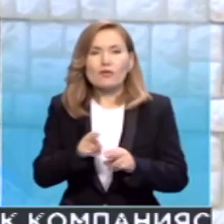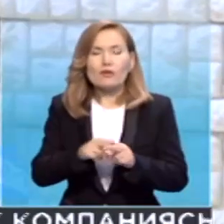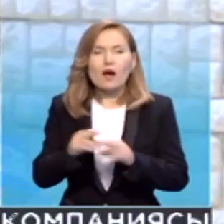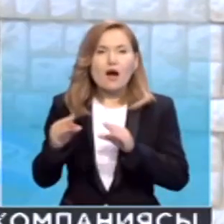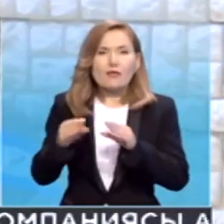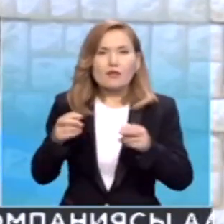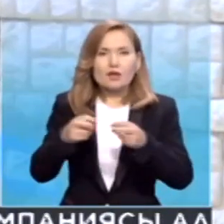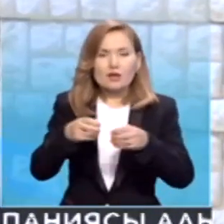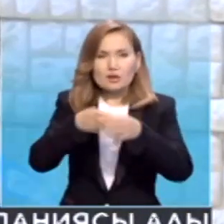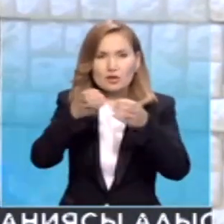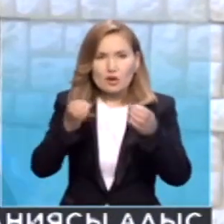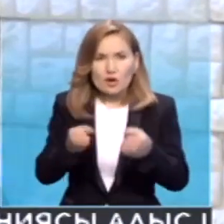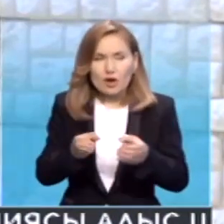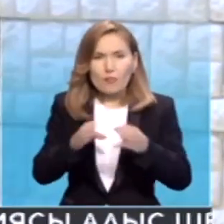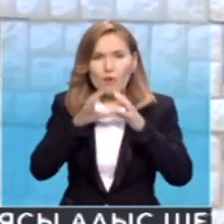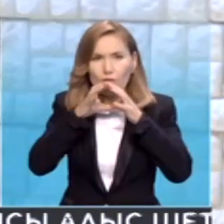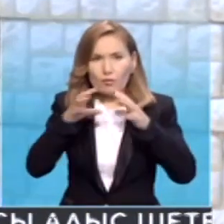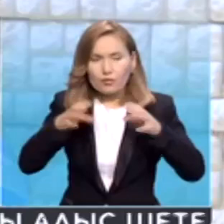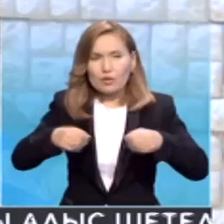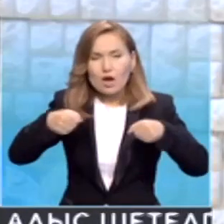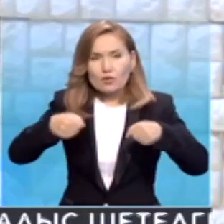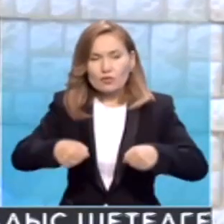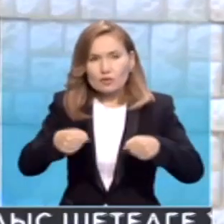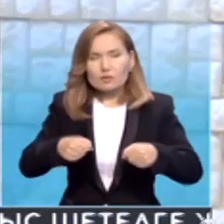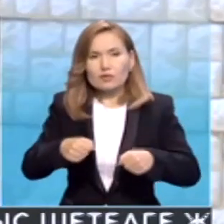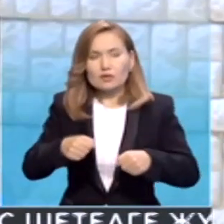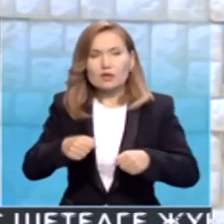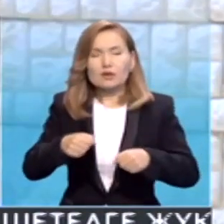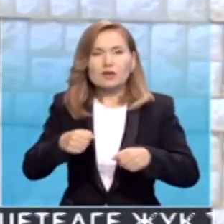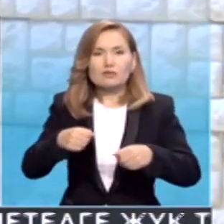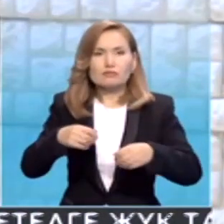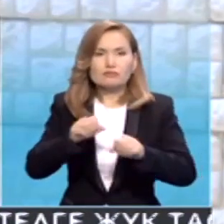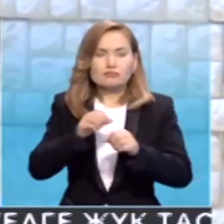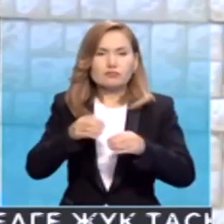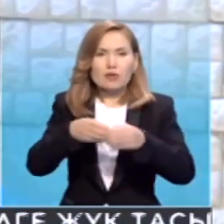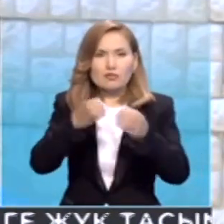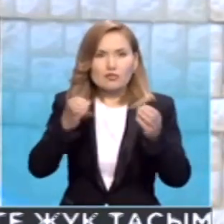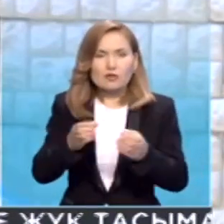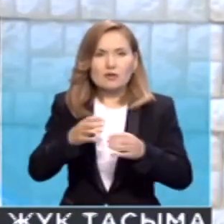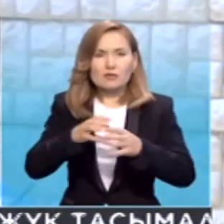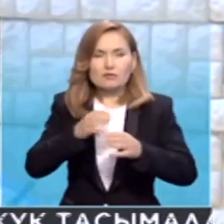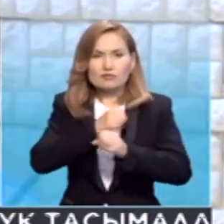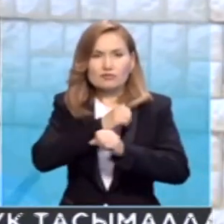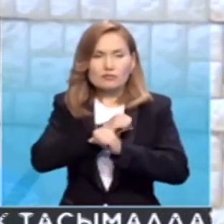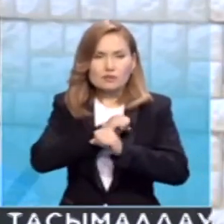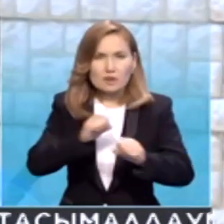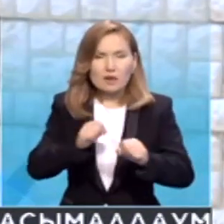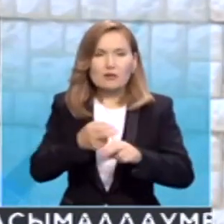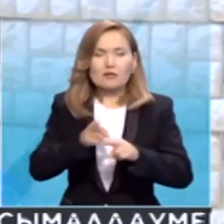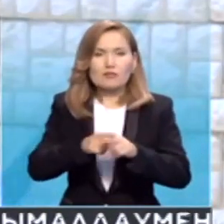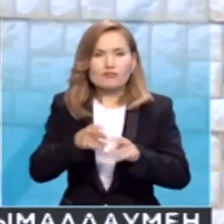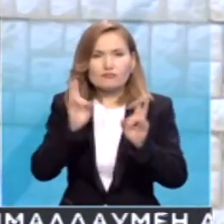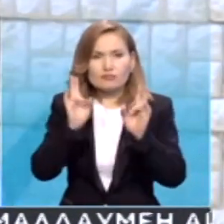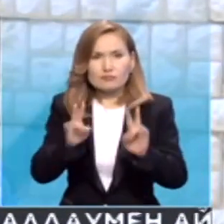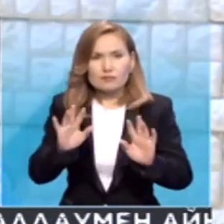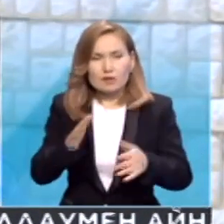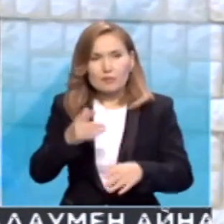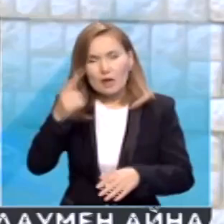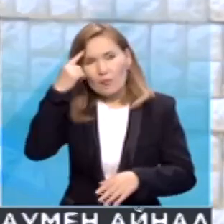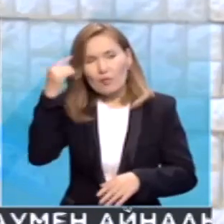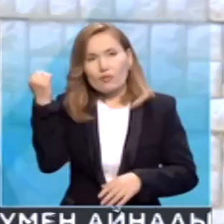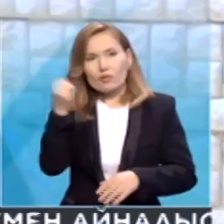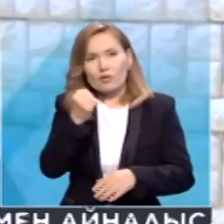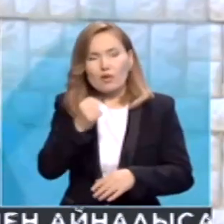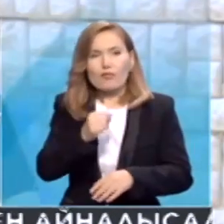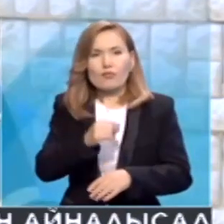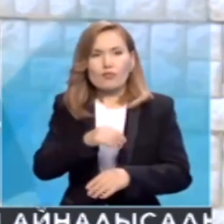жарылып, басынан ауыр жарақат алды. Сол жарақаттың салдарынан мерт болды. Қазіргі таңда органдармен